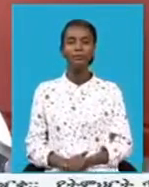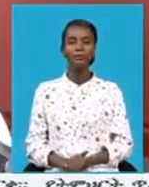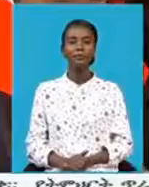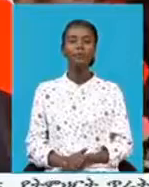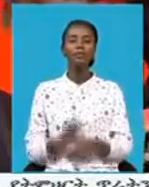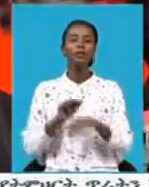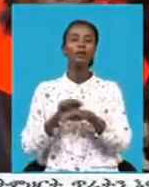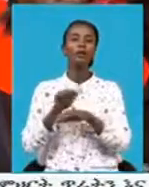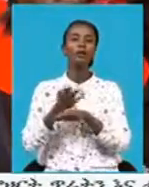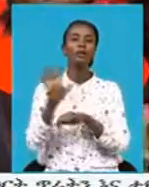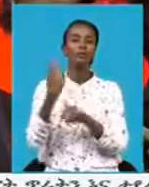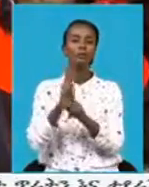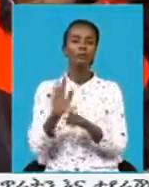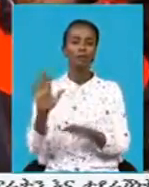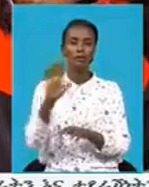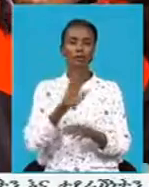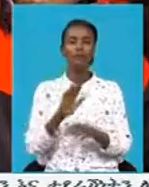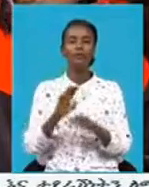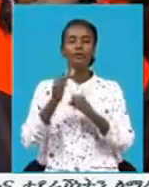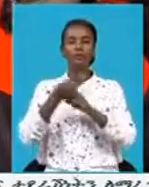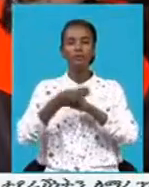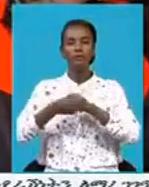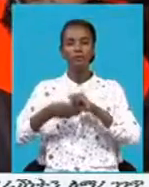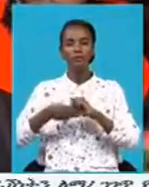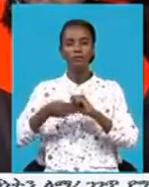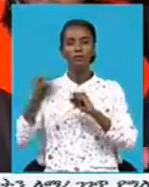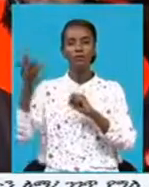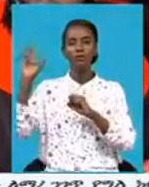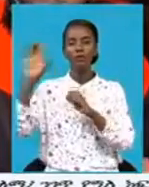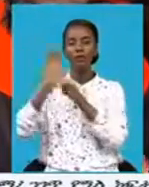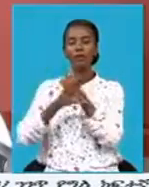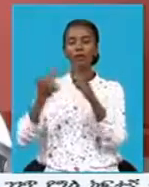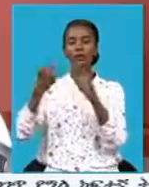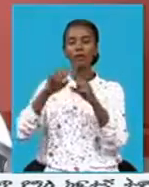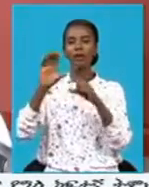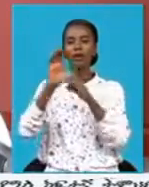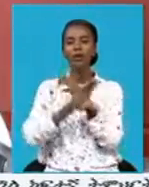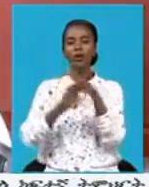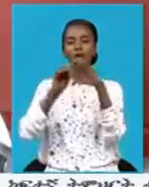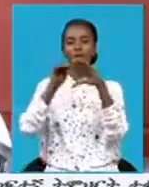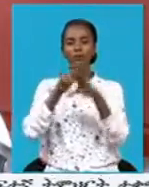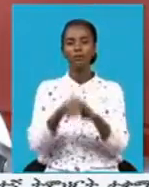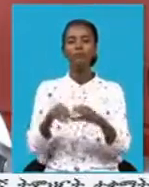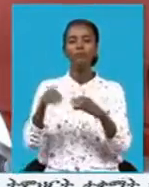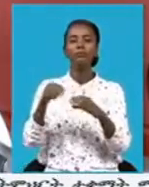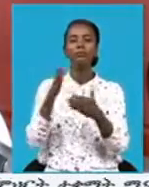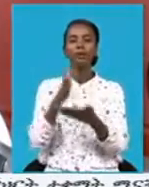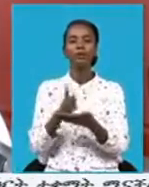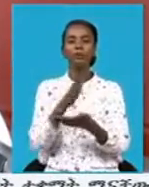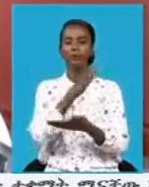ተልእኮ ይጠብቃቸዋል። ስንዴን ከውጭ ሀገር ወደ ሀገር ውስጥ ማስገባት የምናቆምበትና